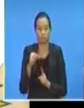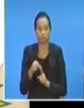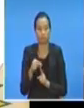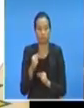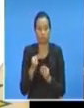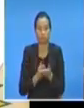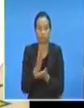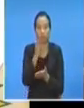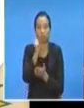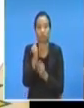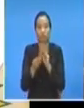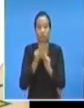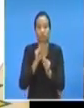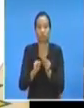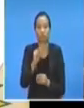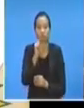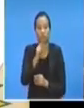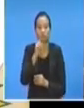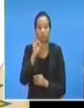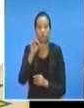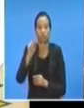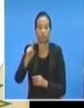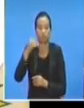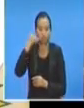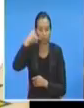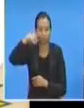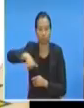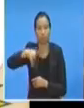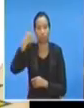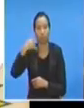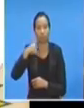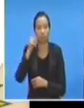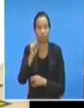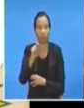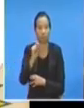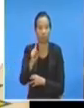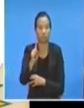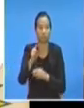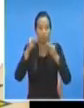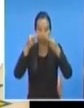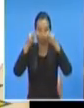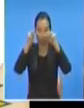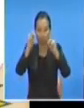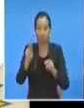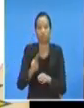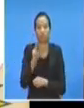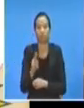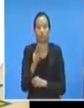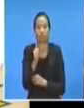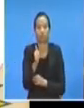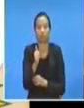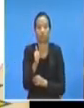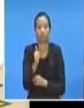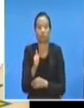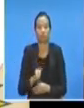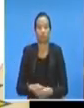อนุมัติให้ใช้หมายเลข191เป็นหมายเลขโทรศัพท์ฉุกเฉินแห่งชาตินายกให้ใช้ฮะแต่นายกไม่ได้สั่งโด